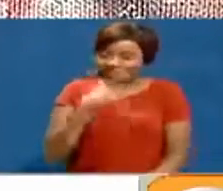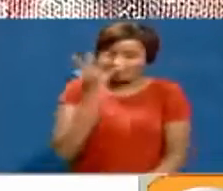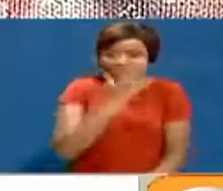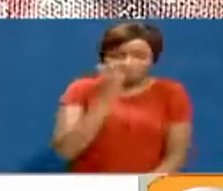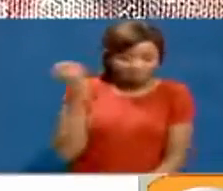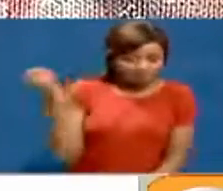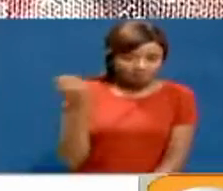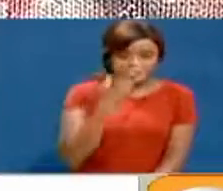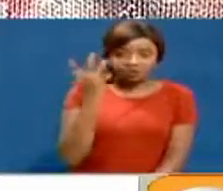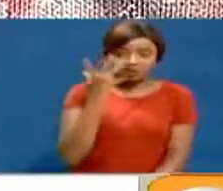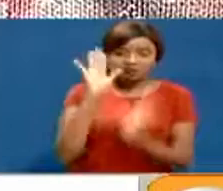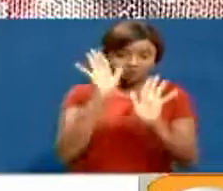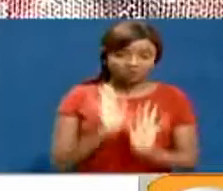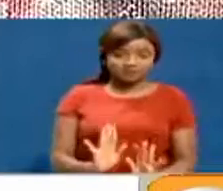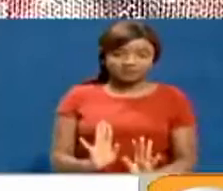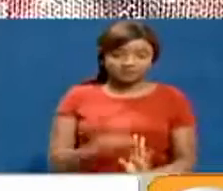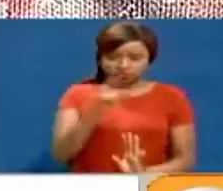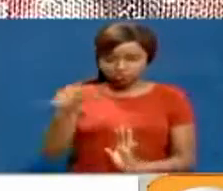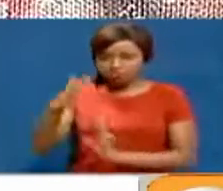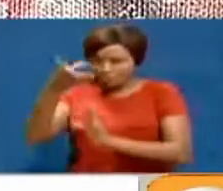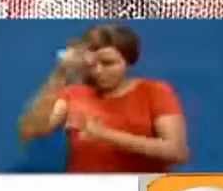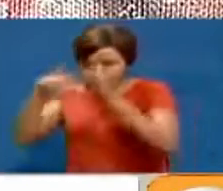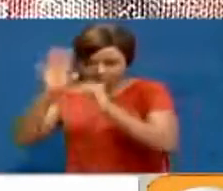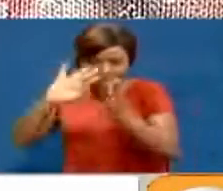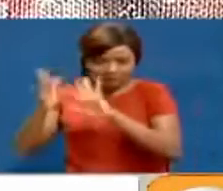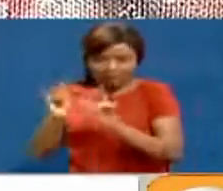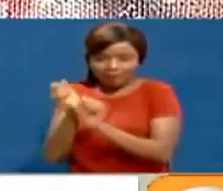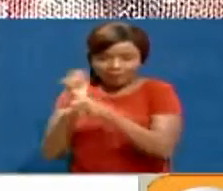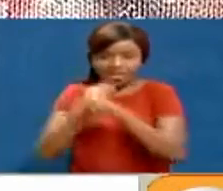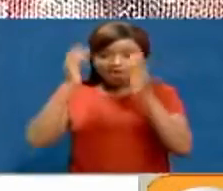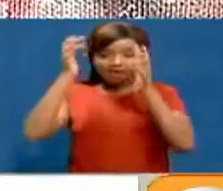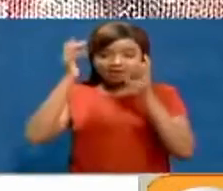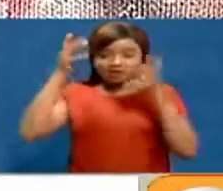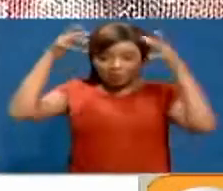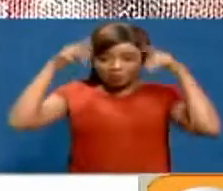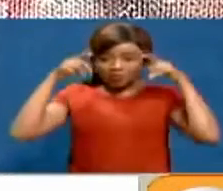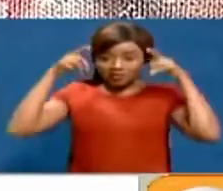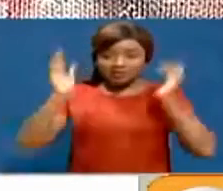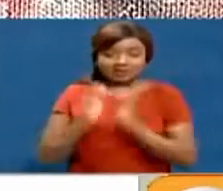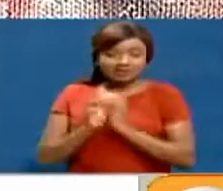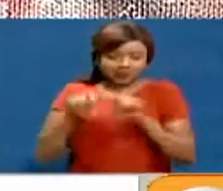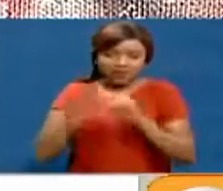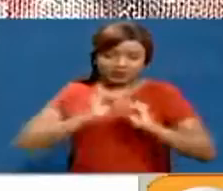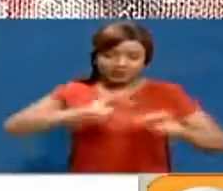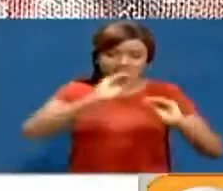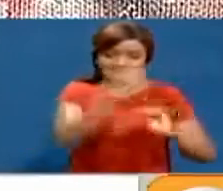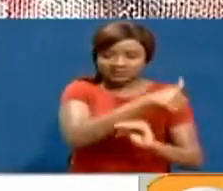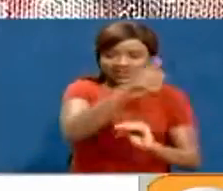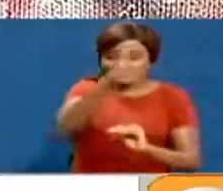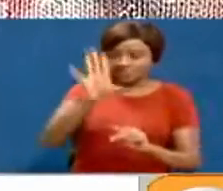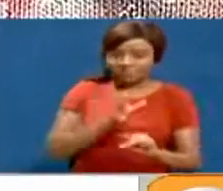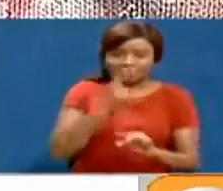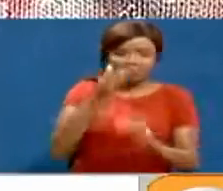pandashuka nyingi, alijifunza kutengeza nywele bandia au wigi, na sasa anawafunza taaluma hiyo wanawake ambao hawana ajira